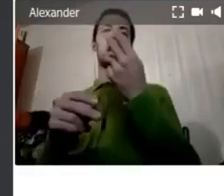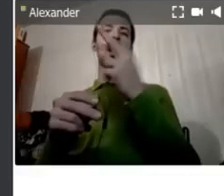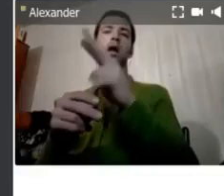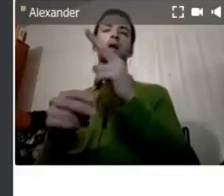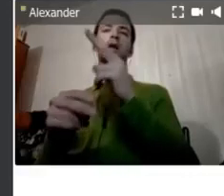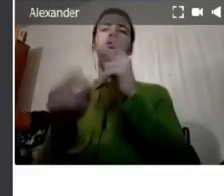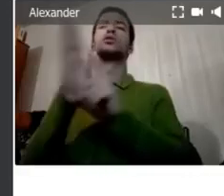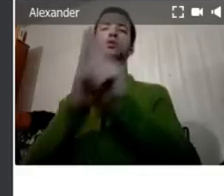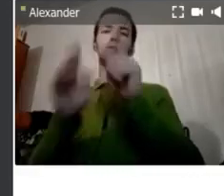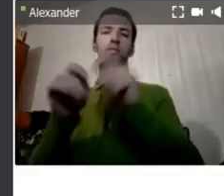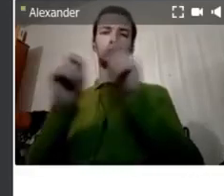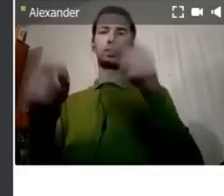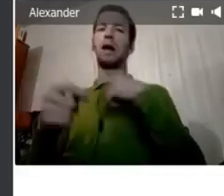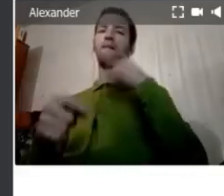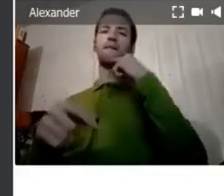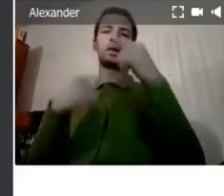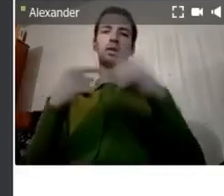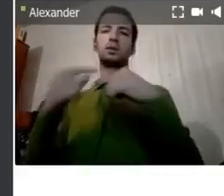– это хорошие деньги,